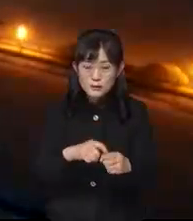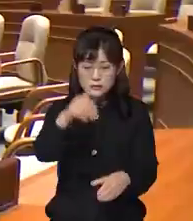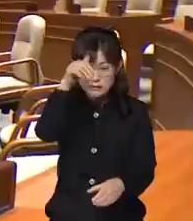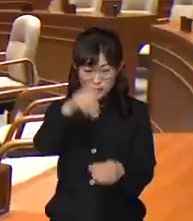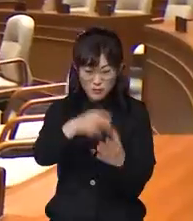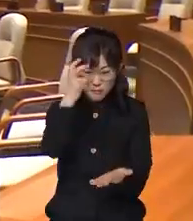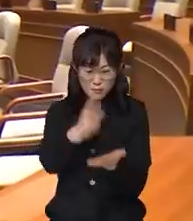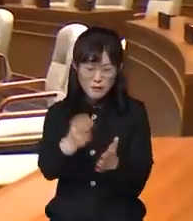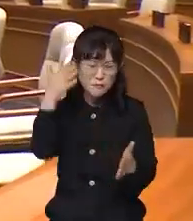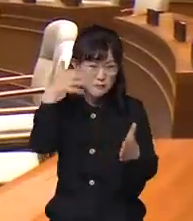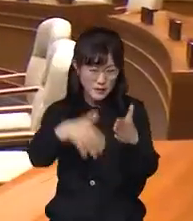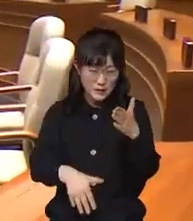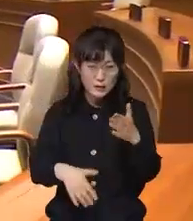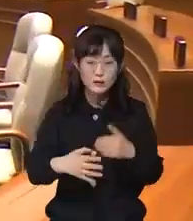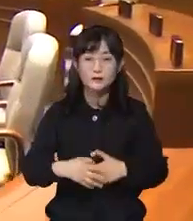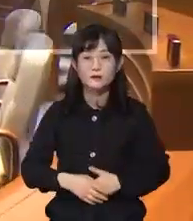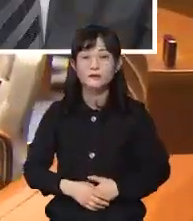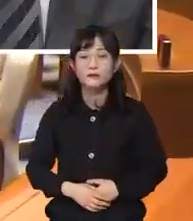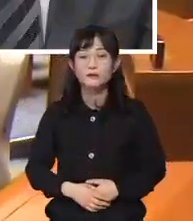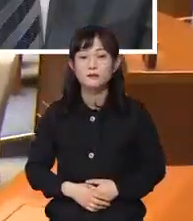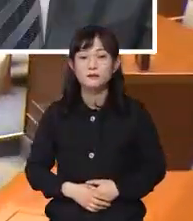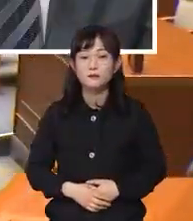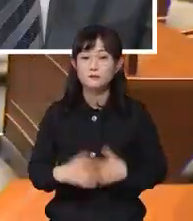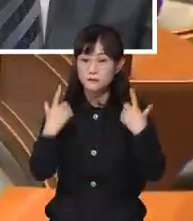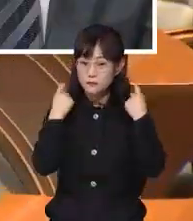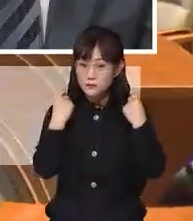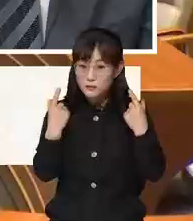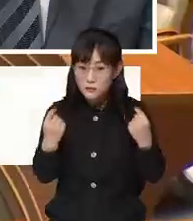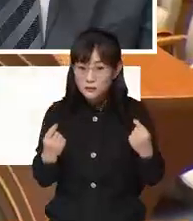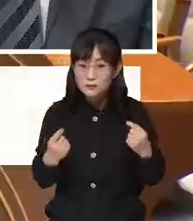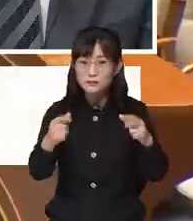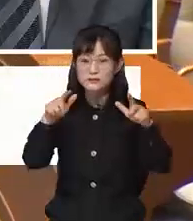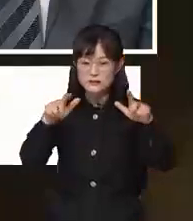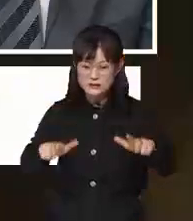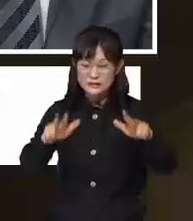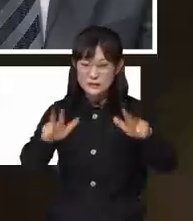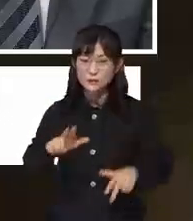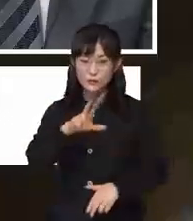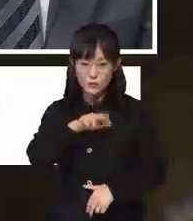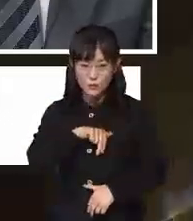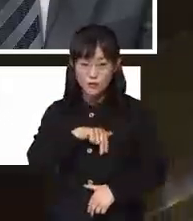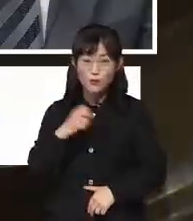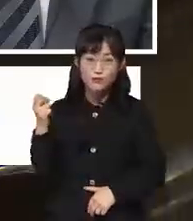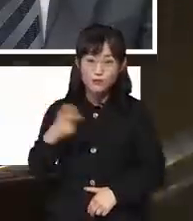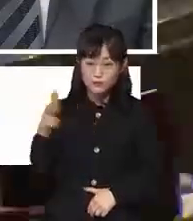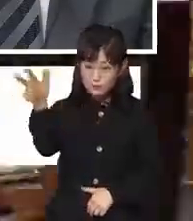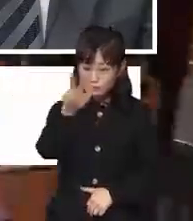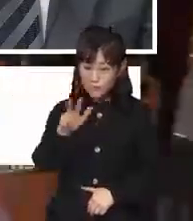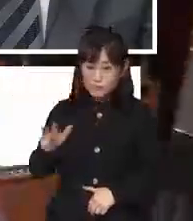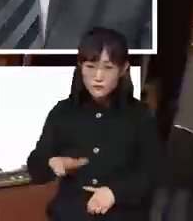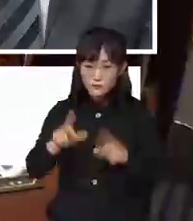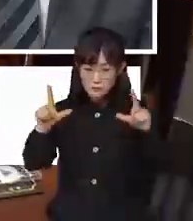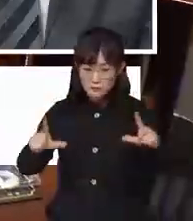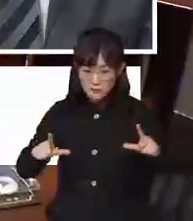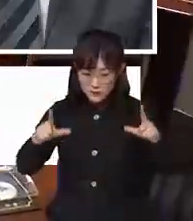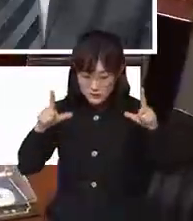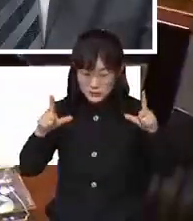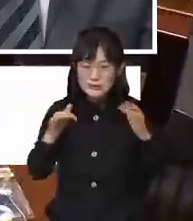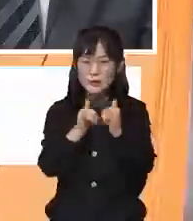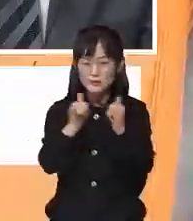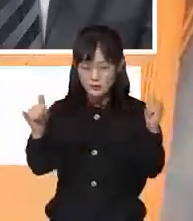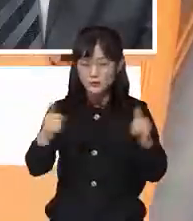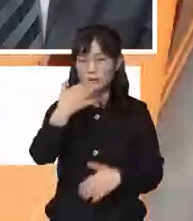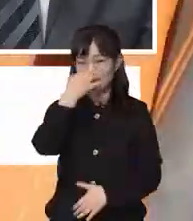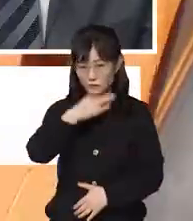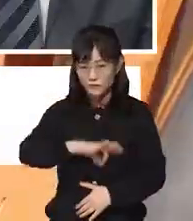미치지 못한다는 지적도 제기됩니다 여전히 현역 의원들이라든지 또는 전국적으로 지명도가 높은